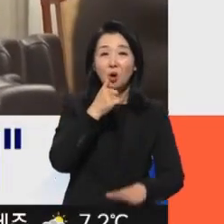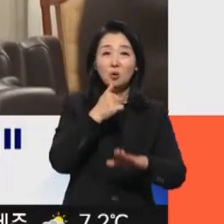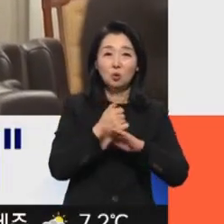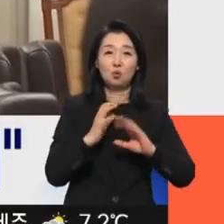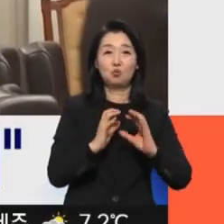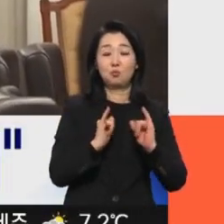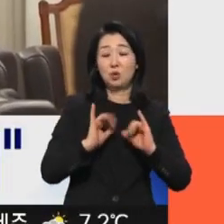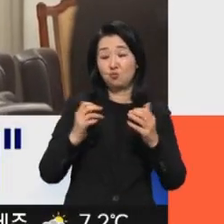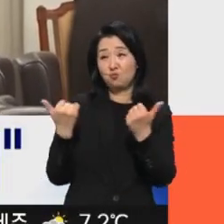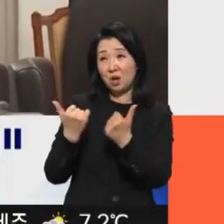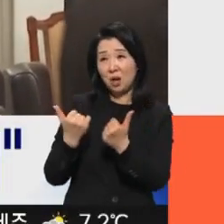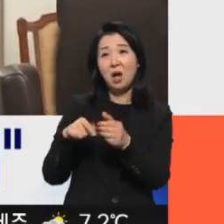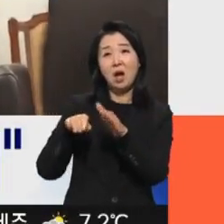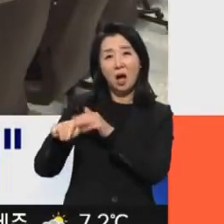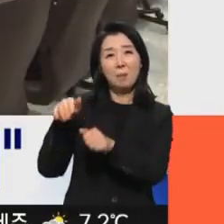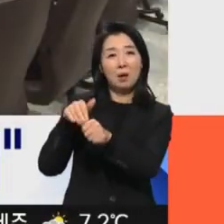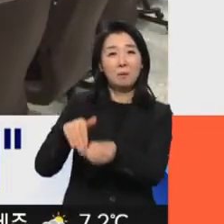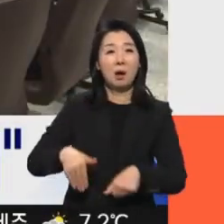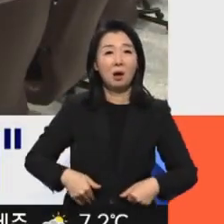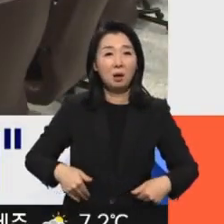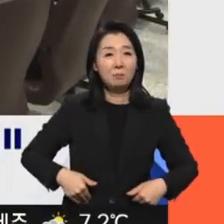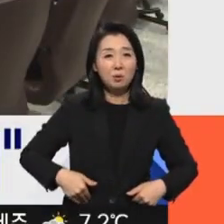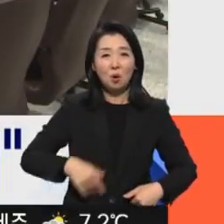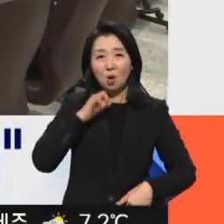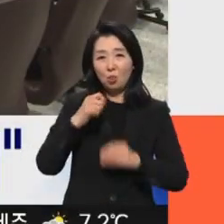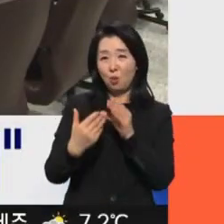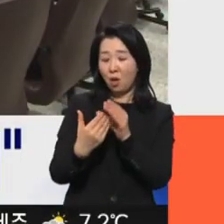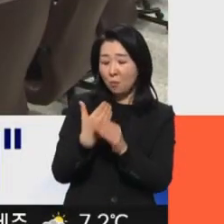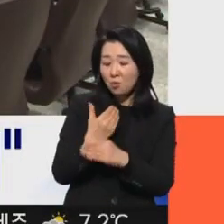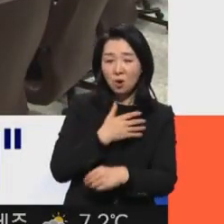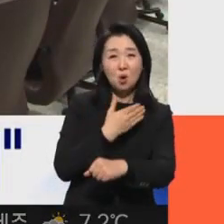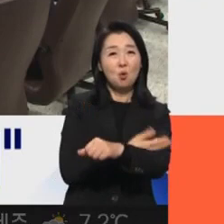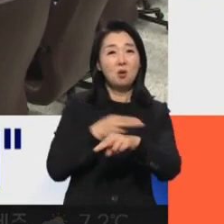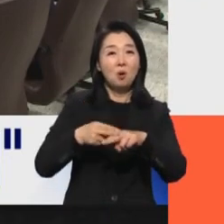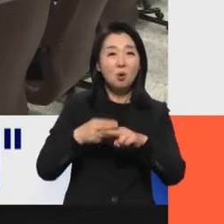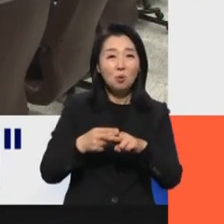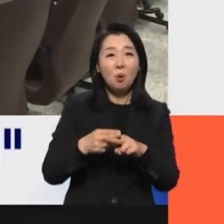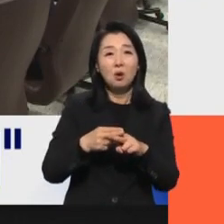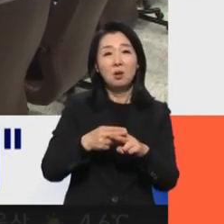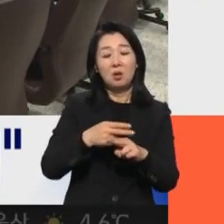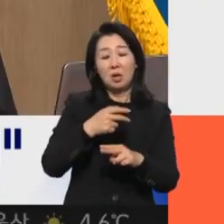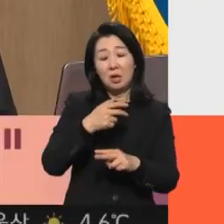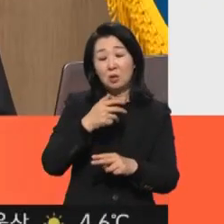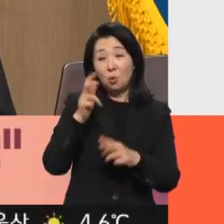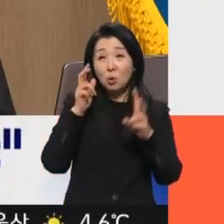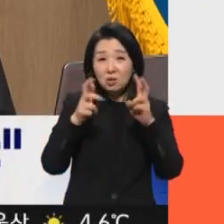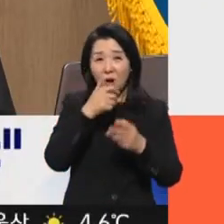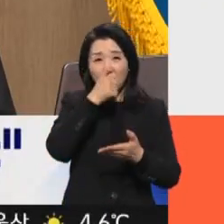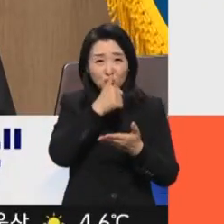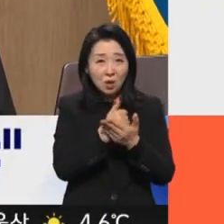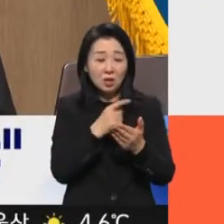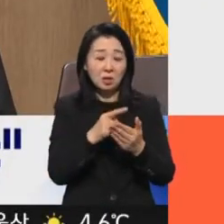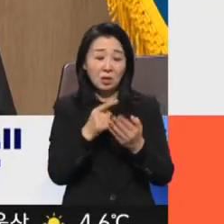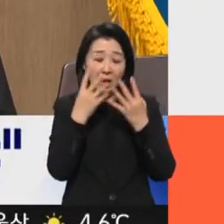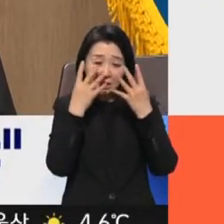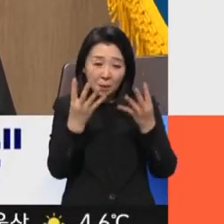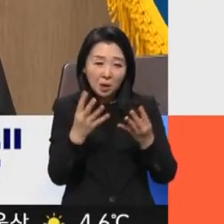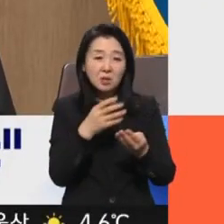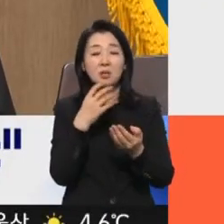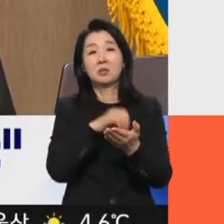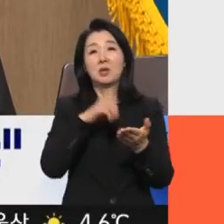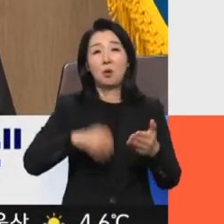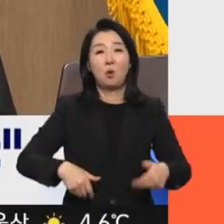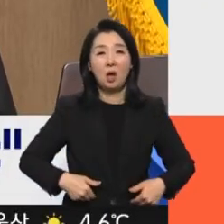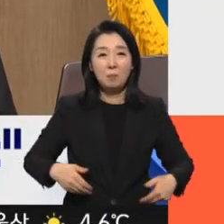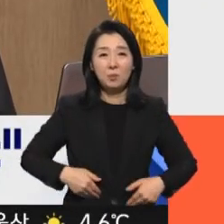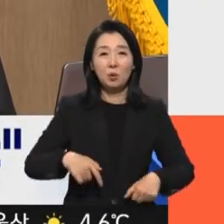없다고 밝혔는데요. 뇌물 등 권력형 범죄, 또 배임 횡령 등 기업 범죄를 사면 대상 범죄에서 제외하는 등 특별